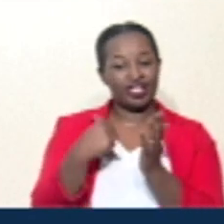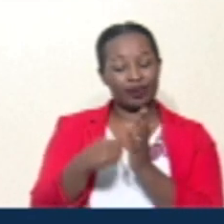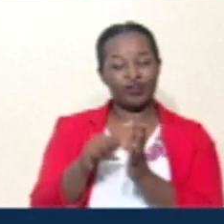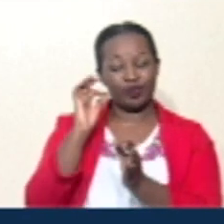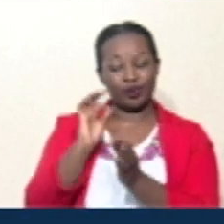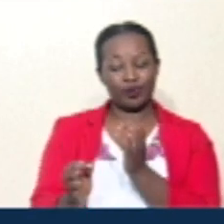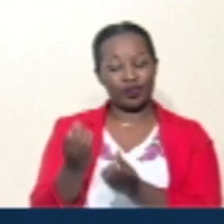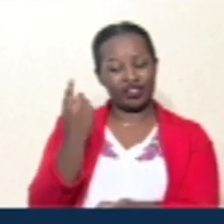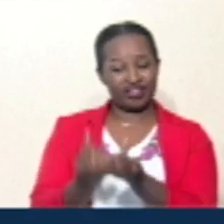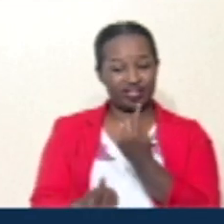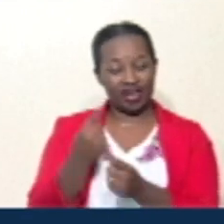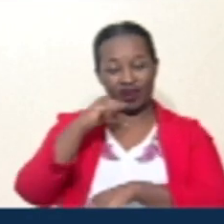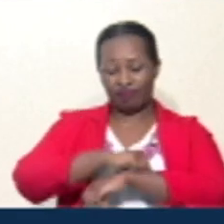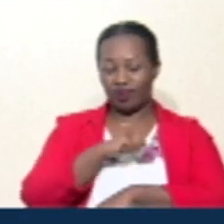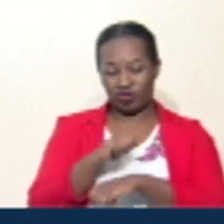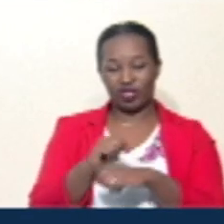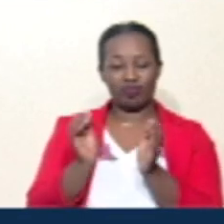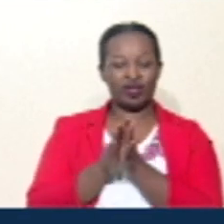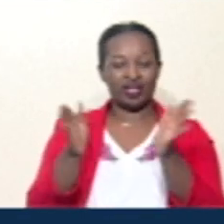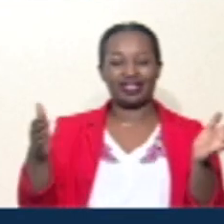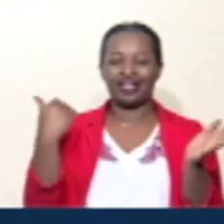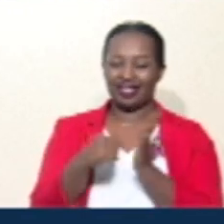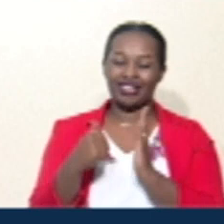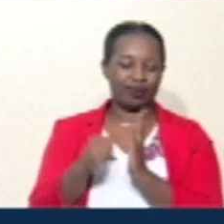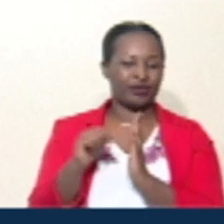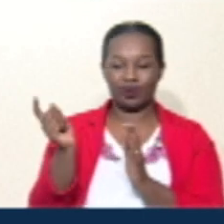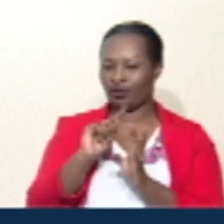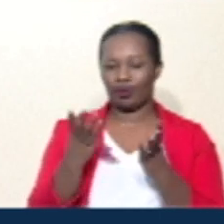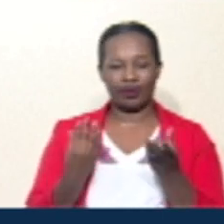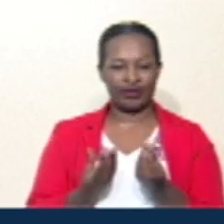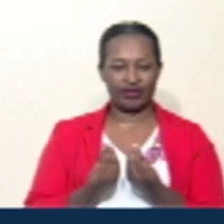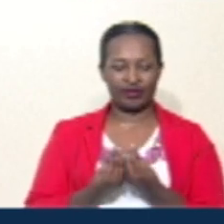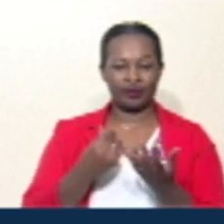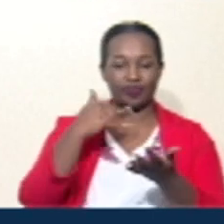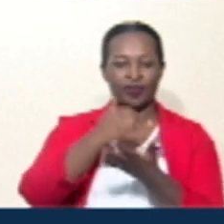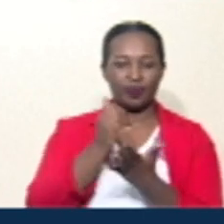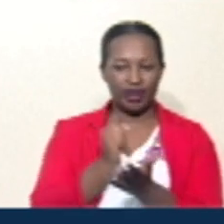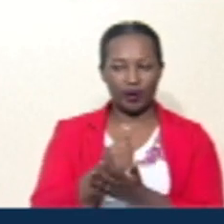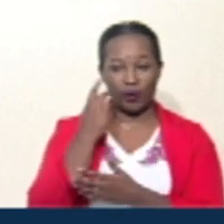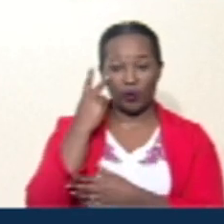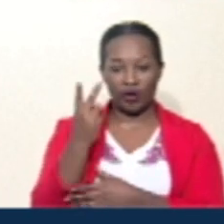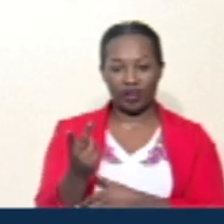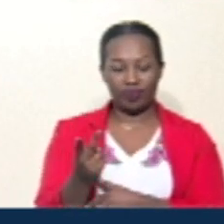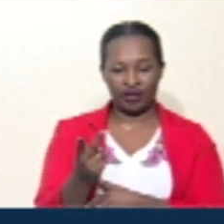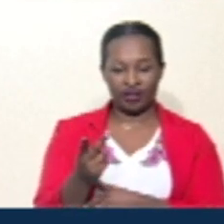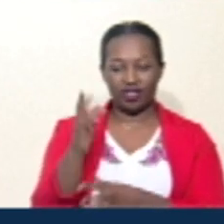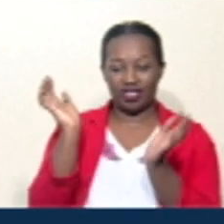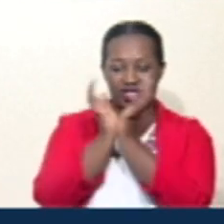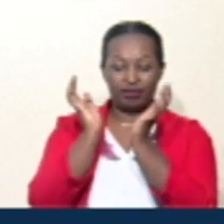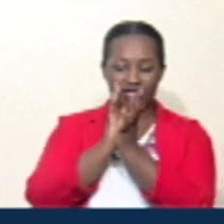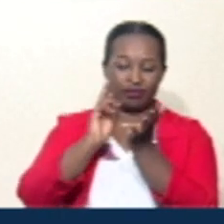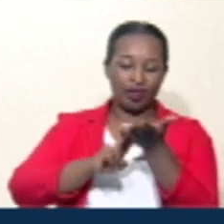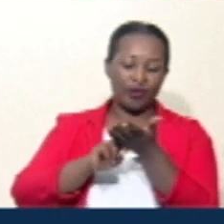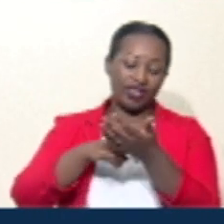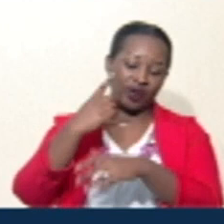mu mashuri muri rusange ni ikibazo kitoroshye, kubera ko iyo urebye inkwi zikoreshwa ku